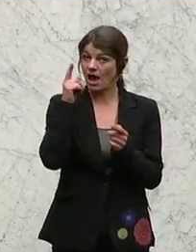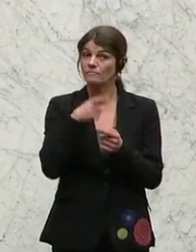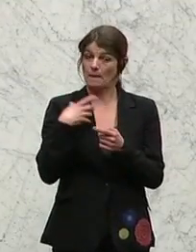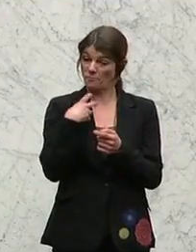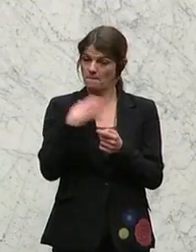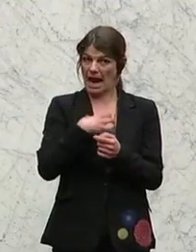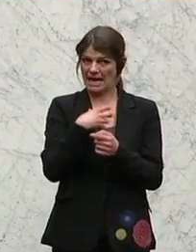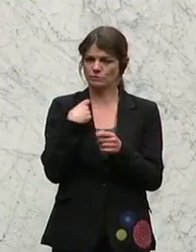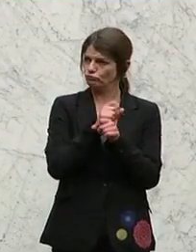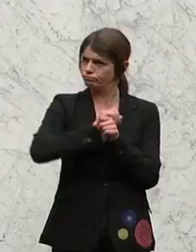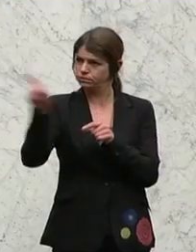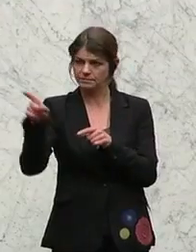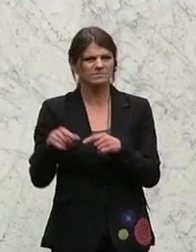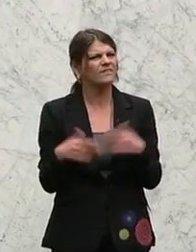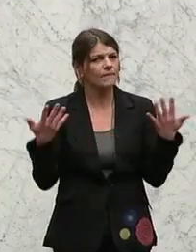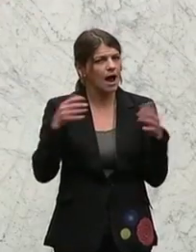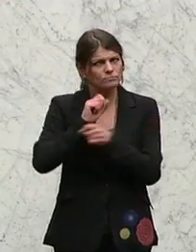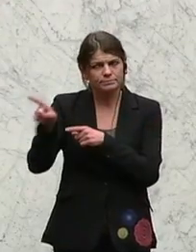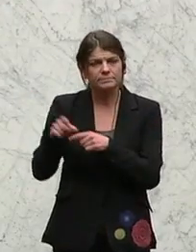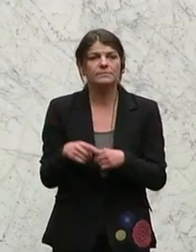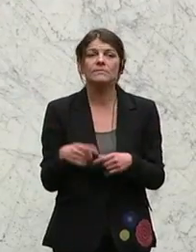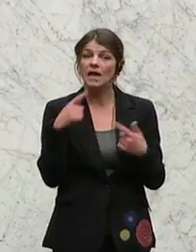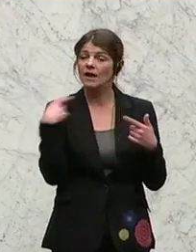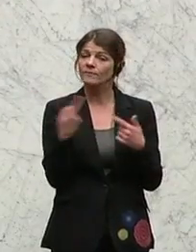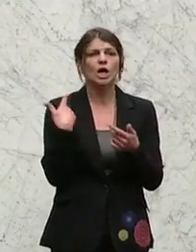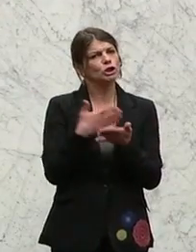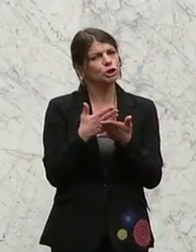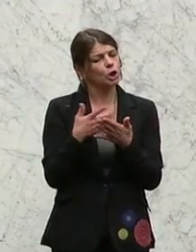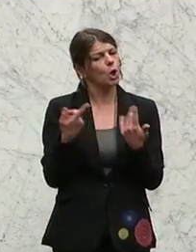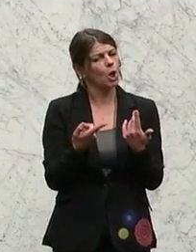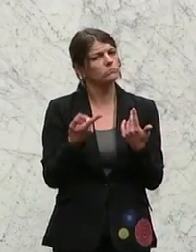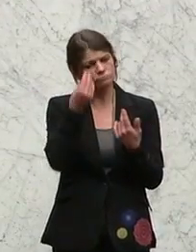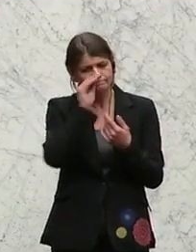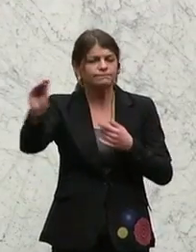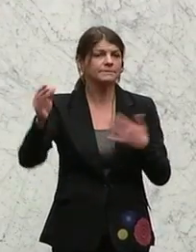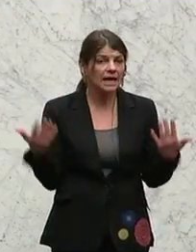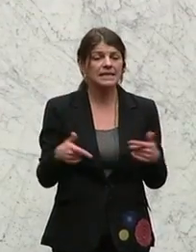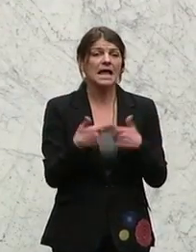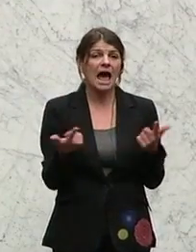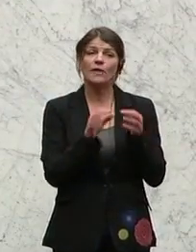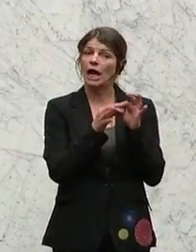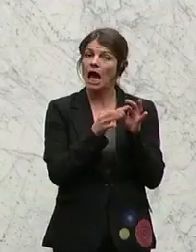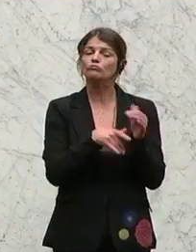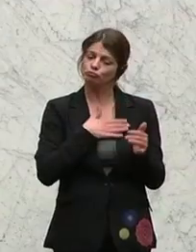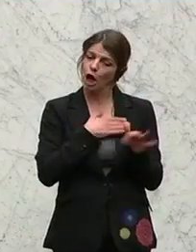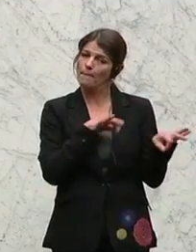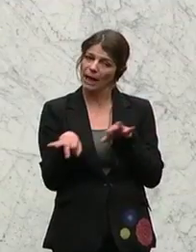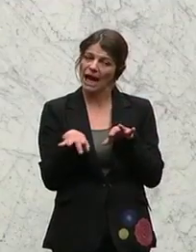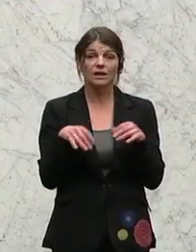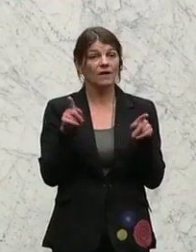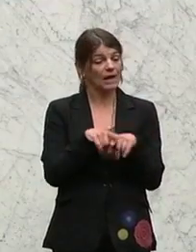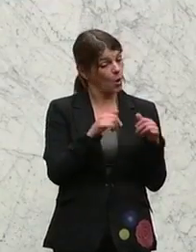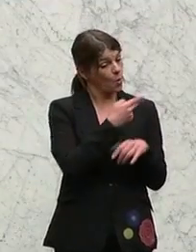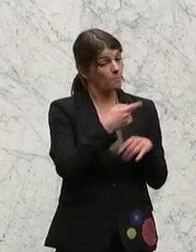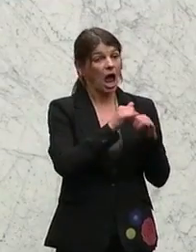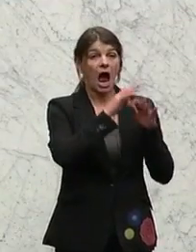geschrieben Folgendes, und ich zitiere: Wie wir bereits bei diesem Anlass deponiert haben, ist das Land Kärnten gerne bereit, bei der Neuausrichtung der